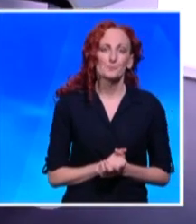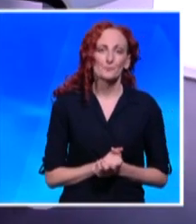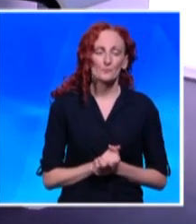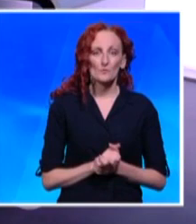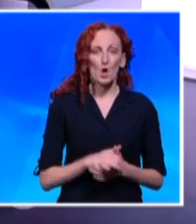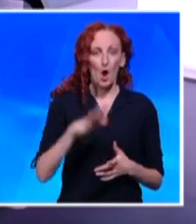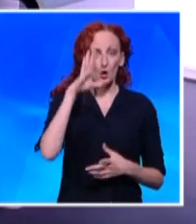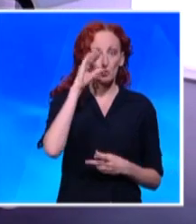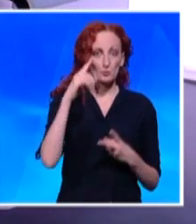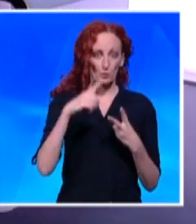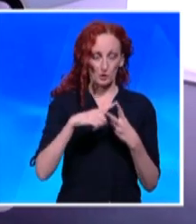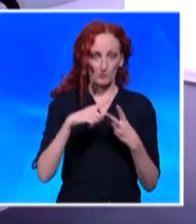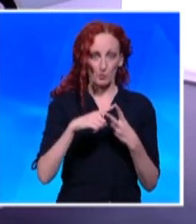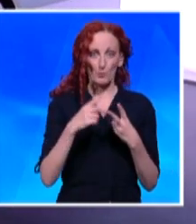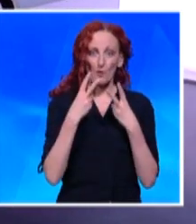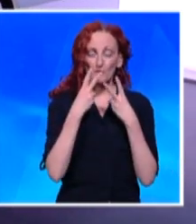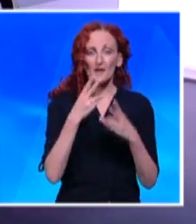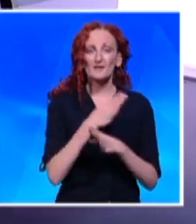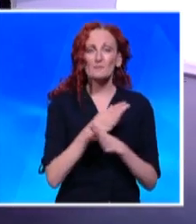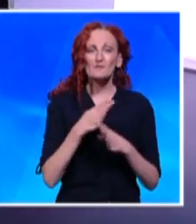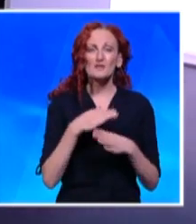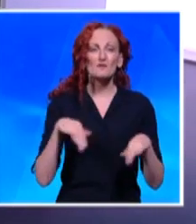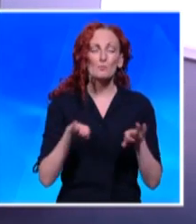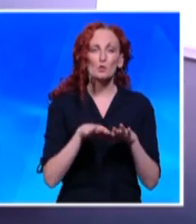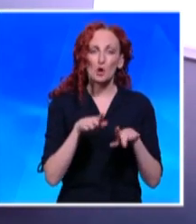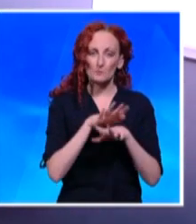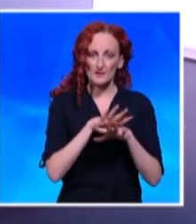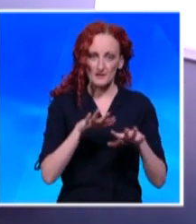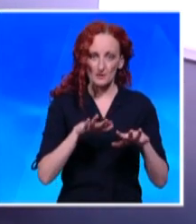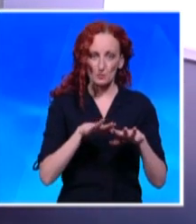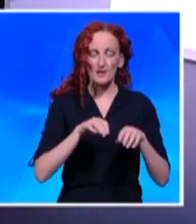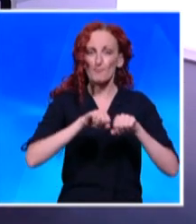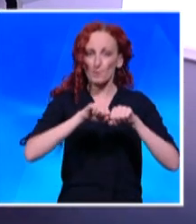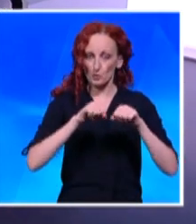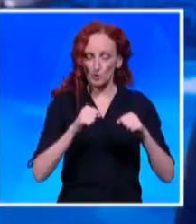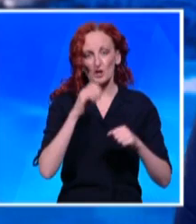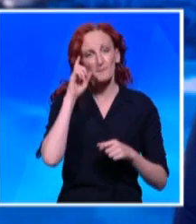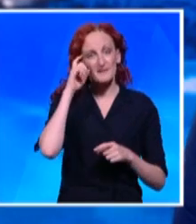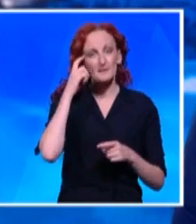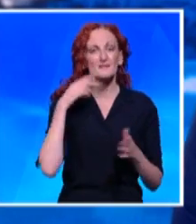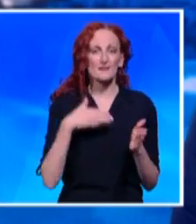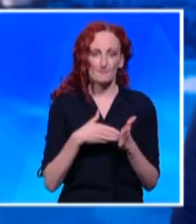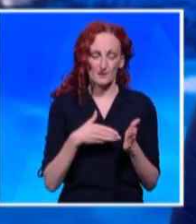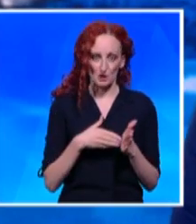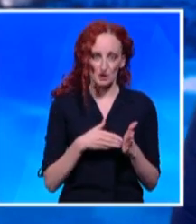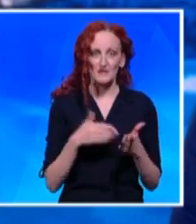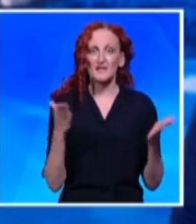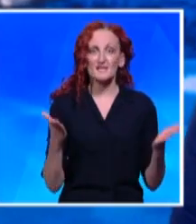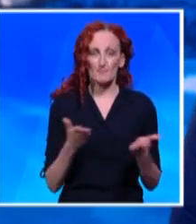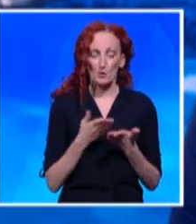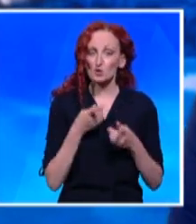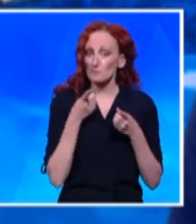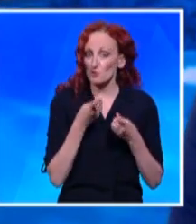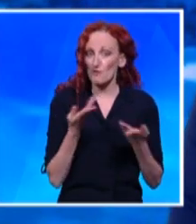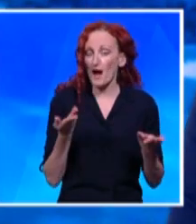Господин Попов, гледаме винаги в подобни ситуации пораженията и мислим за причините. Да започнем с това